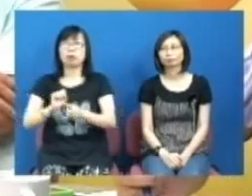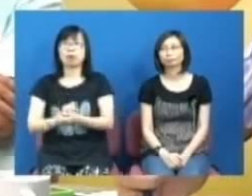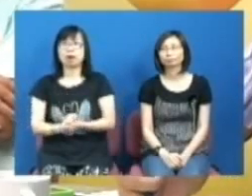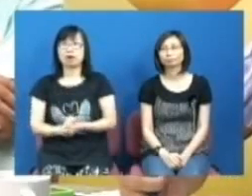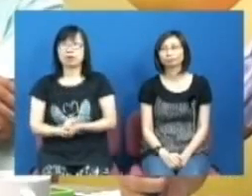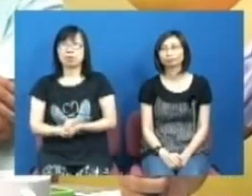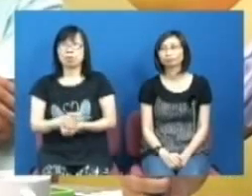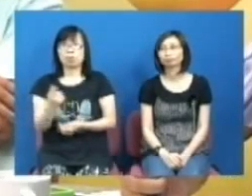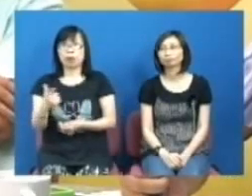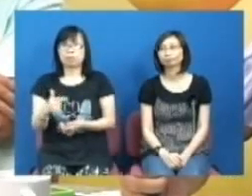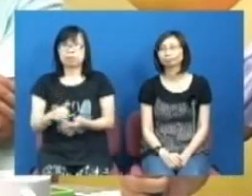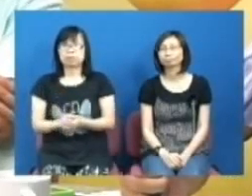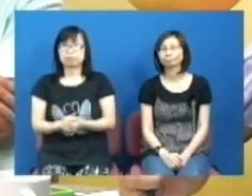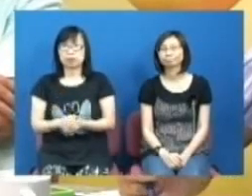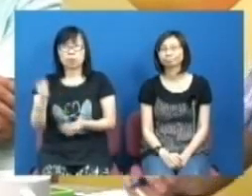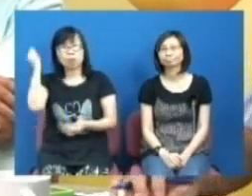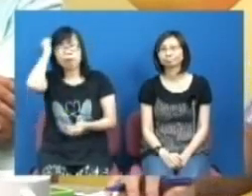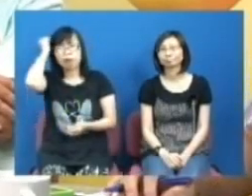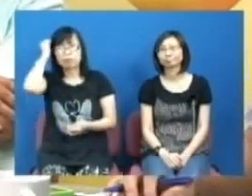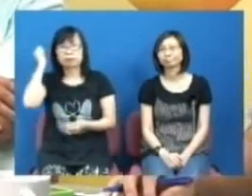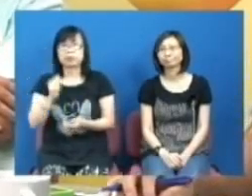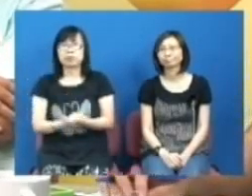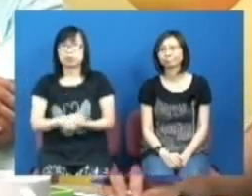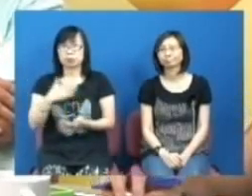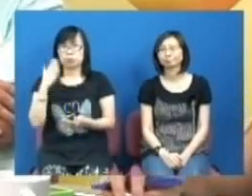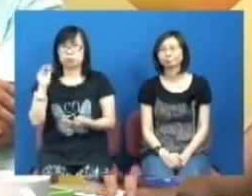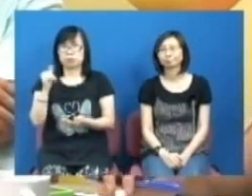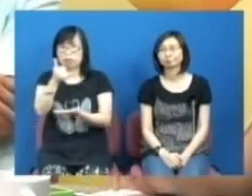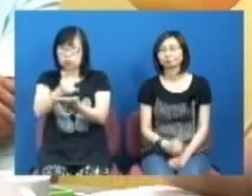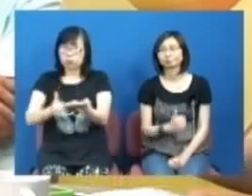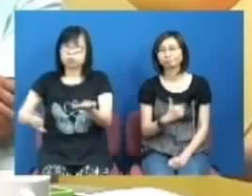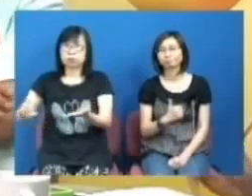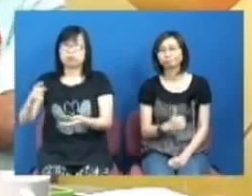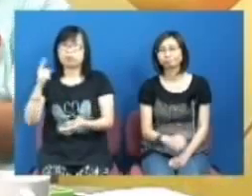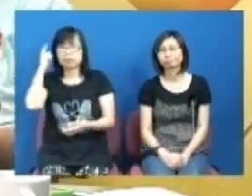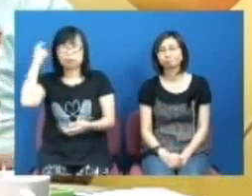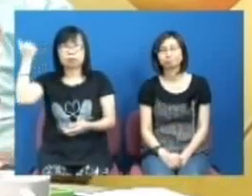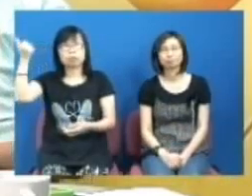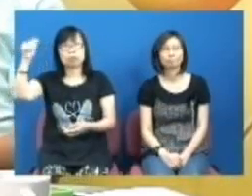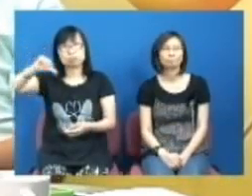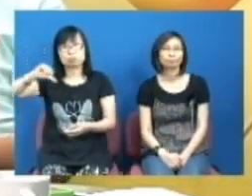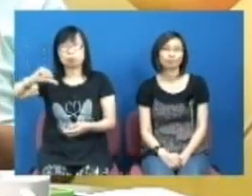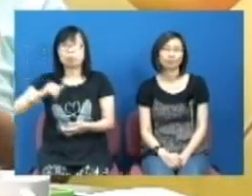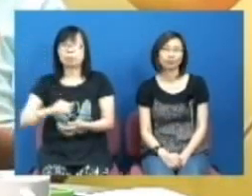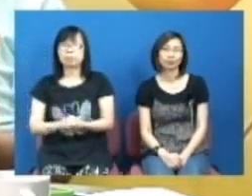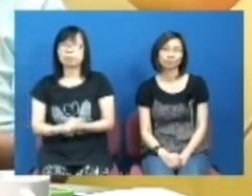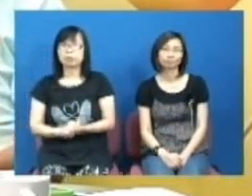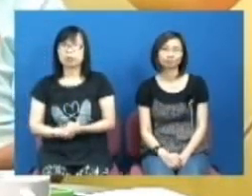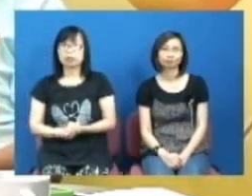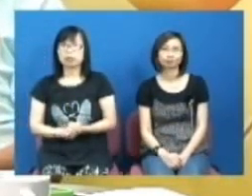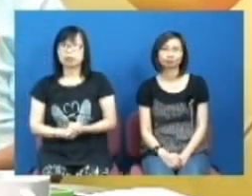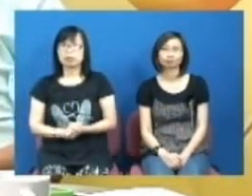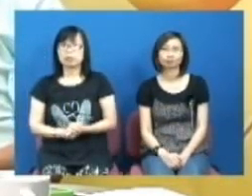很難驗證嘛，因為只是倒退了你才覺得會錯嘛，但其實它是一個